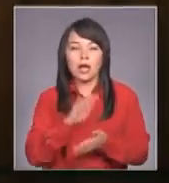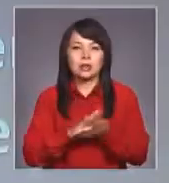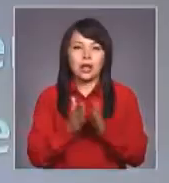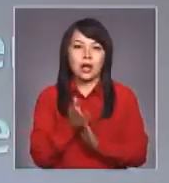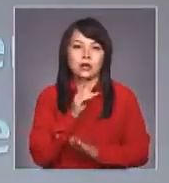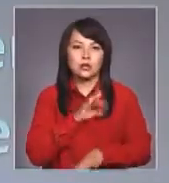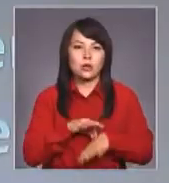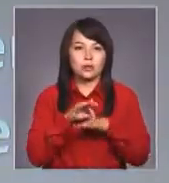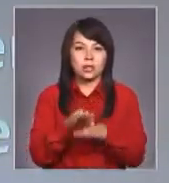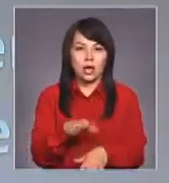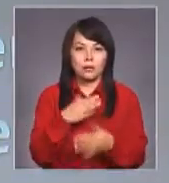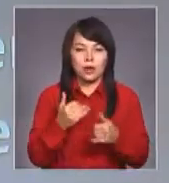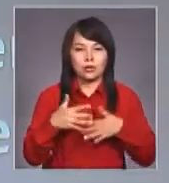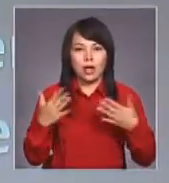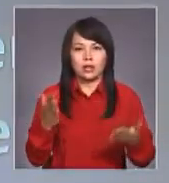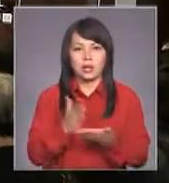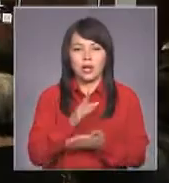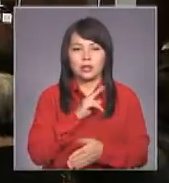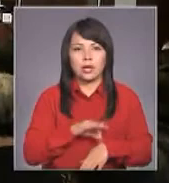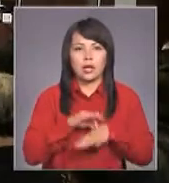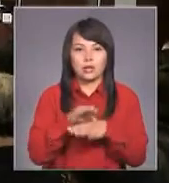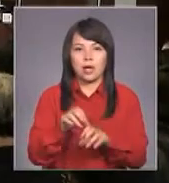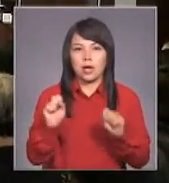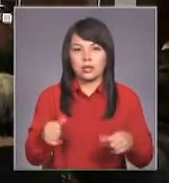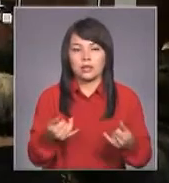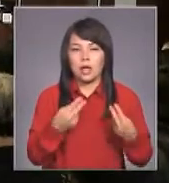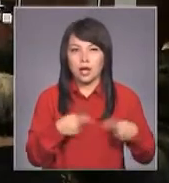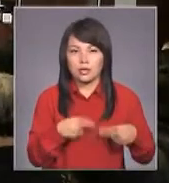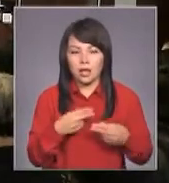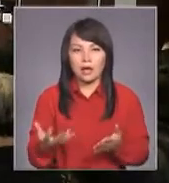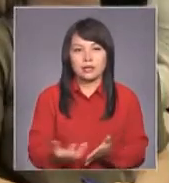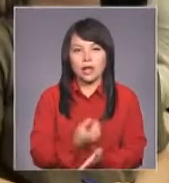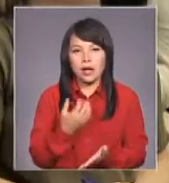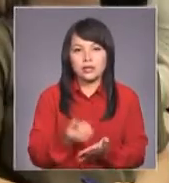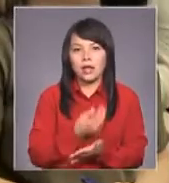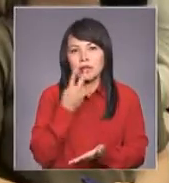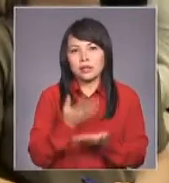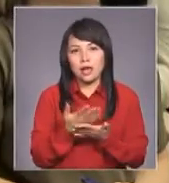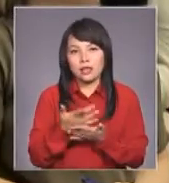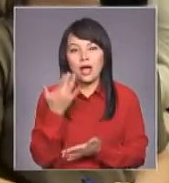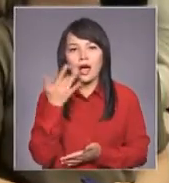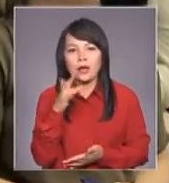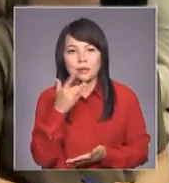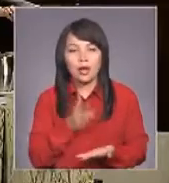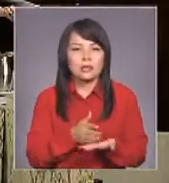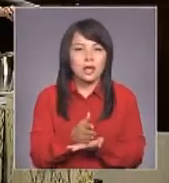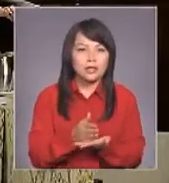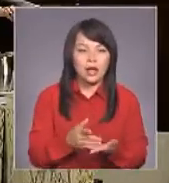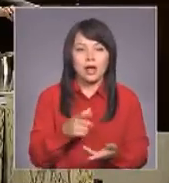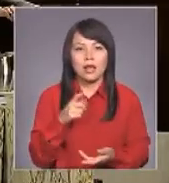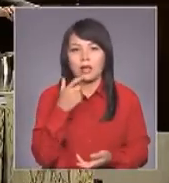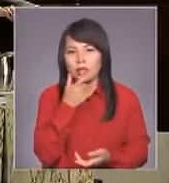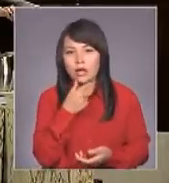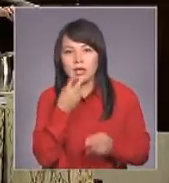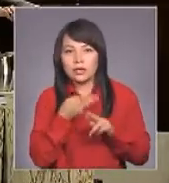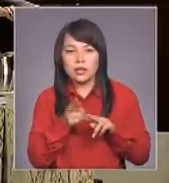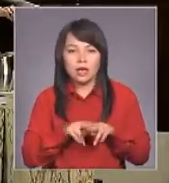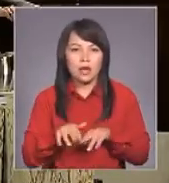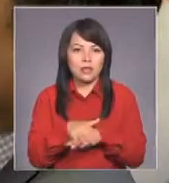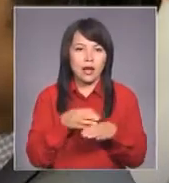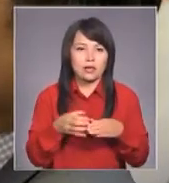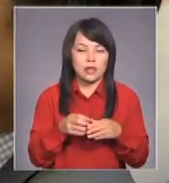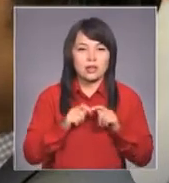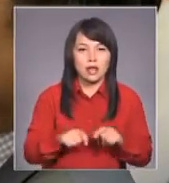жүргізді. Енді мол шаруа артта қалды. Еңбектің зейнетін көретін кез келді. Америкалық саяси элита мұны қазақ еліндегі экономикалық өрлеу